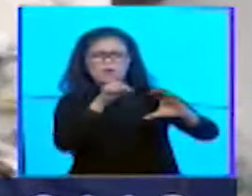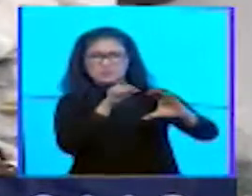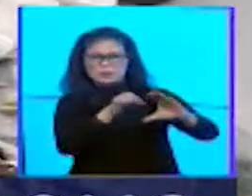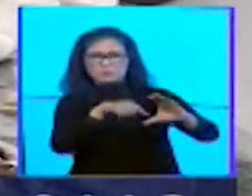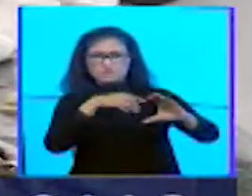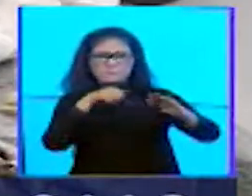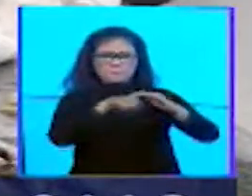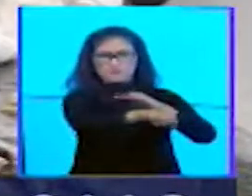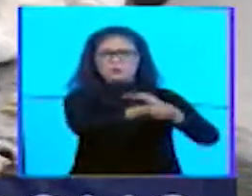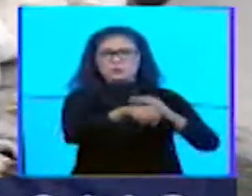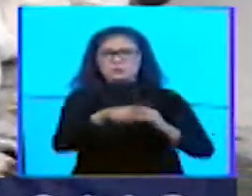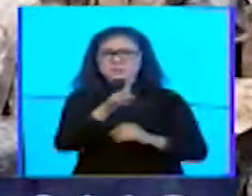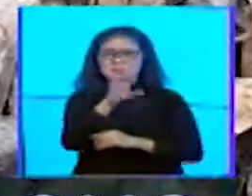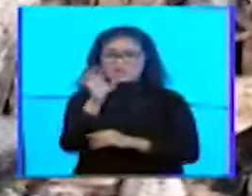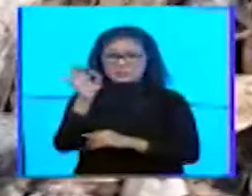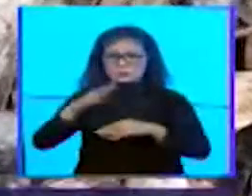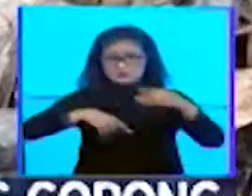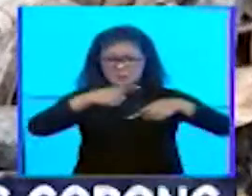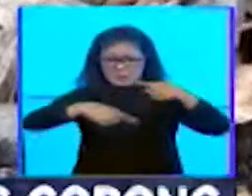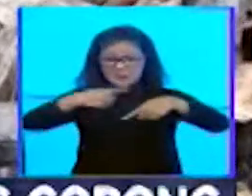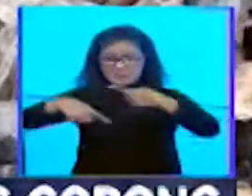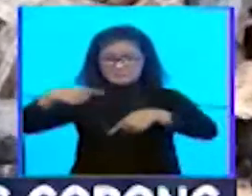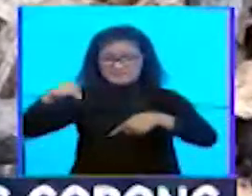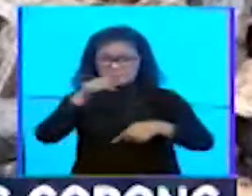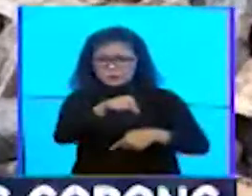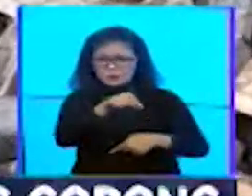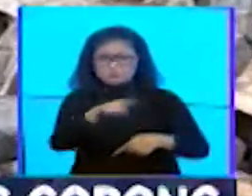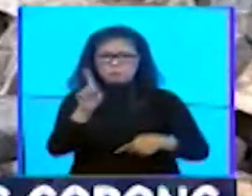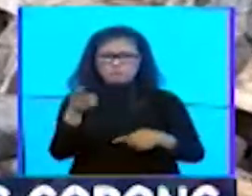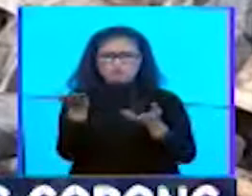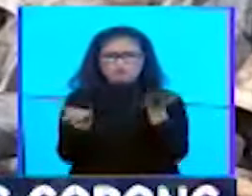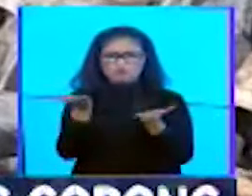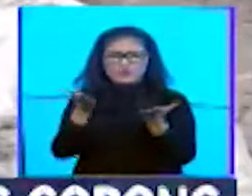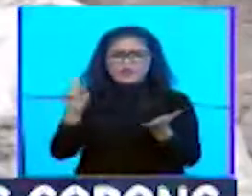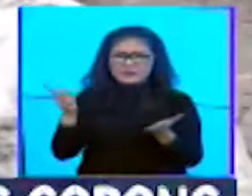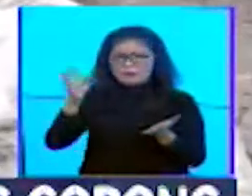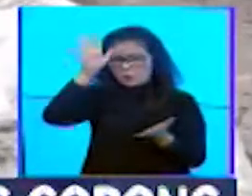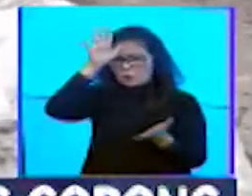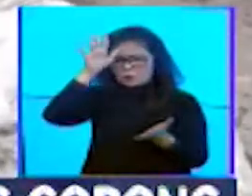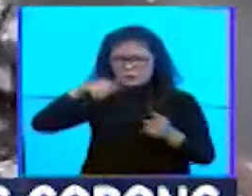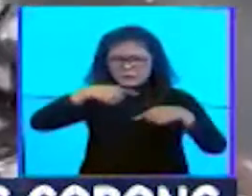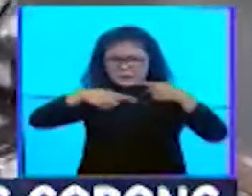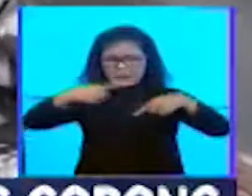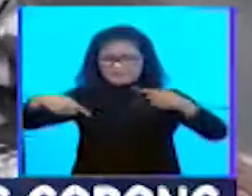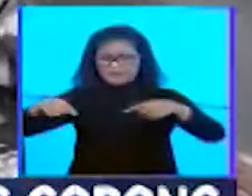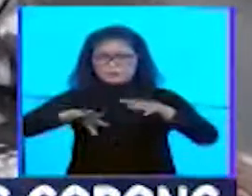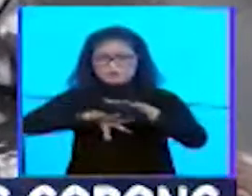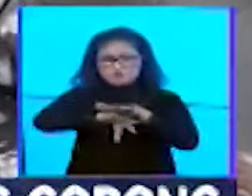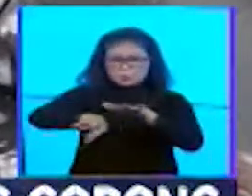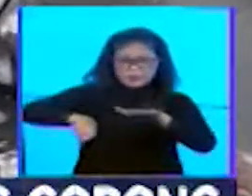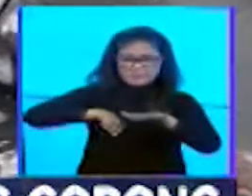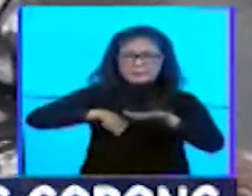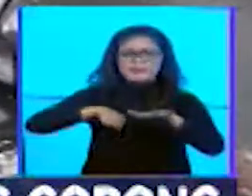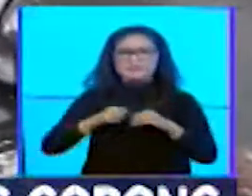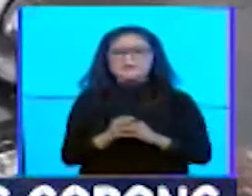Ratusan kulit kabel diduga merupakan bekas aksi pencurian kabel bawah tanah yang dilakukan oleh orang tak dikenal dan sengaja ditinggalkan dalam gorong-gorong agar